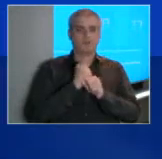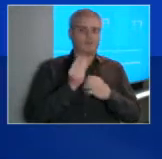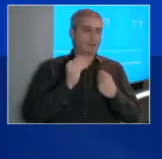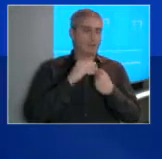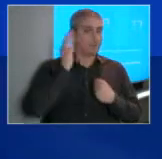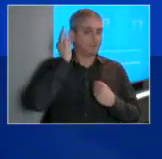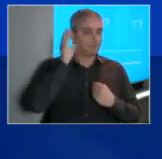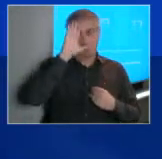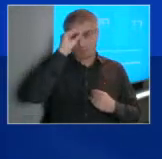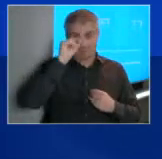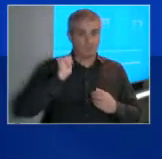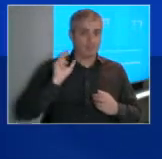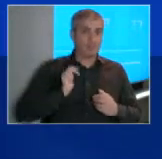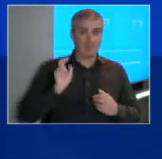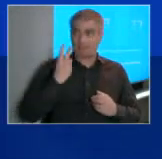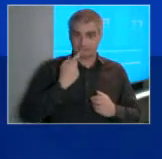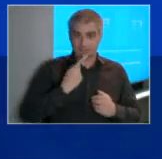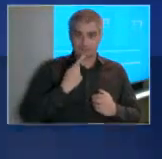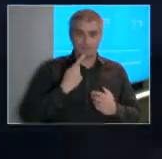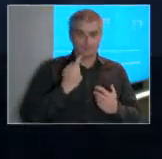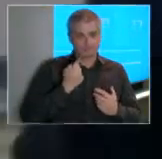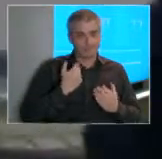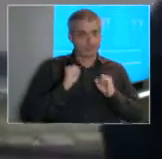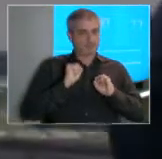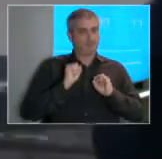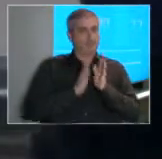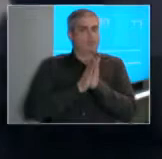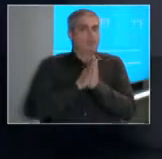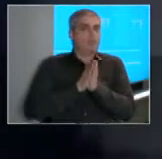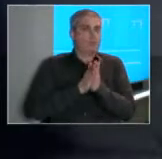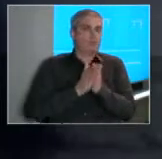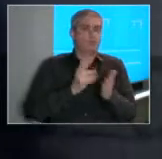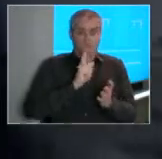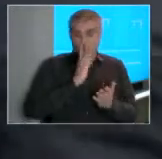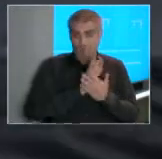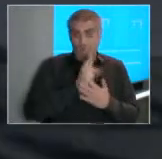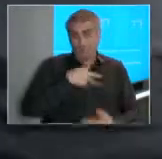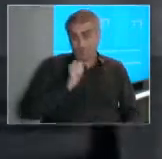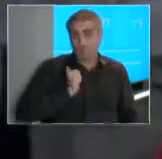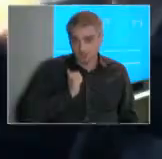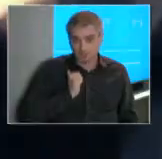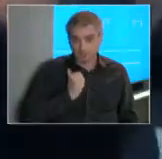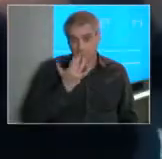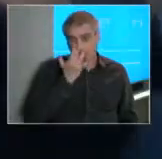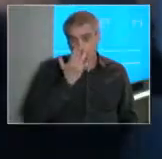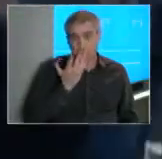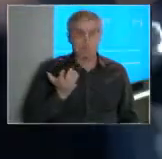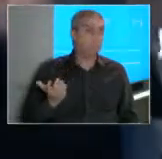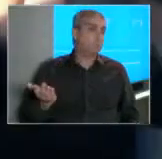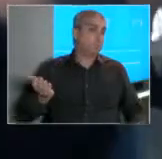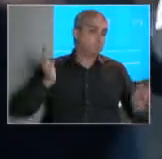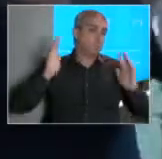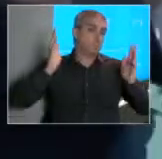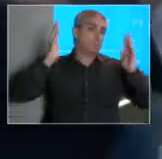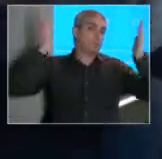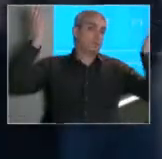לעוד נשים וגברים להתגייס, אלא טיפה תחזק אצלם את המוטיבציה, אצל אלה שגם ככה כבר מתגייסים ובאס עליהם, אז זה לא כל